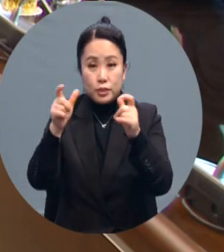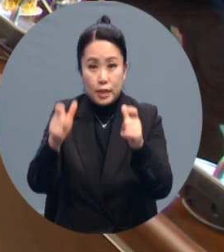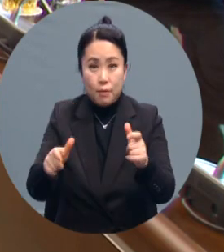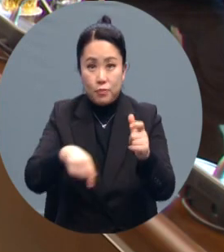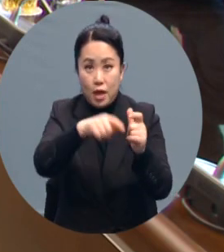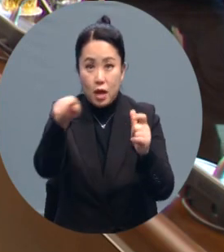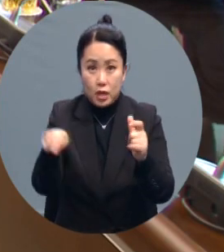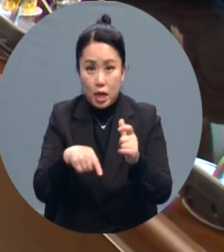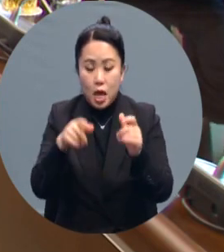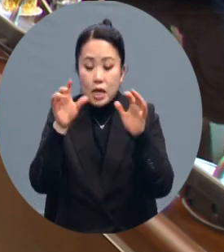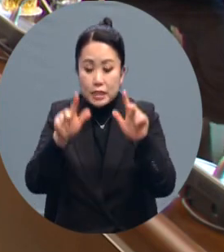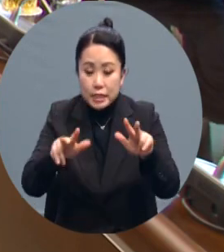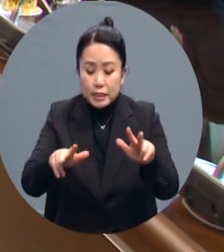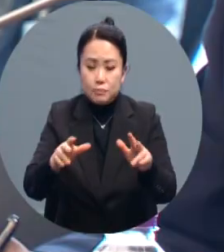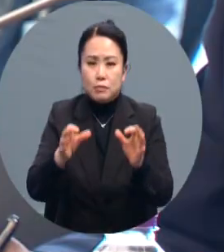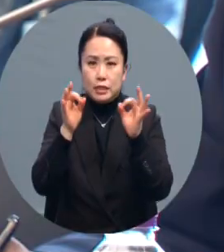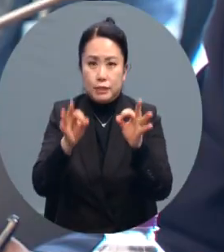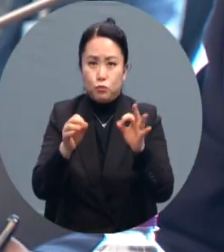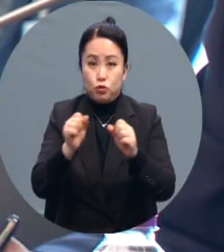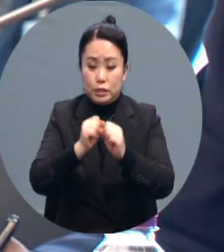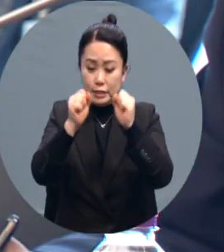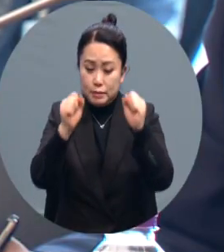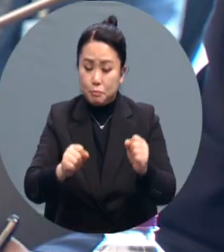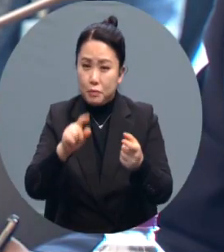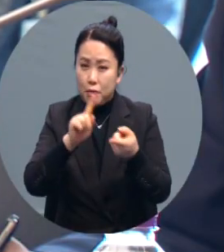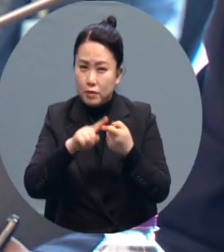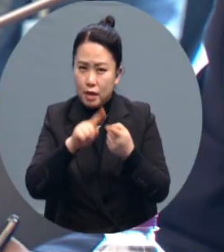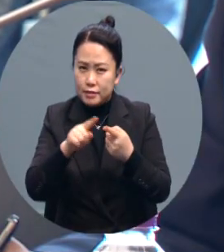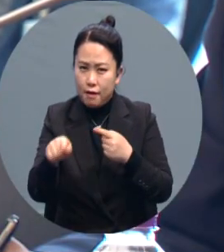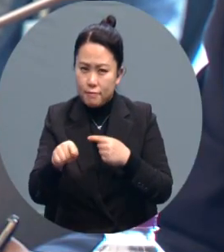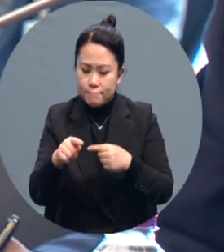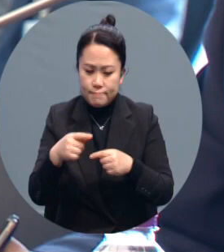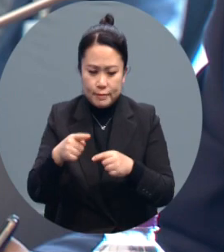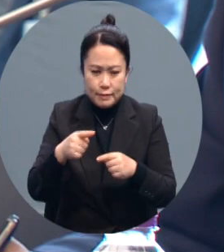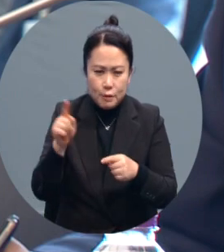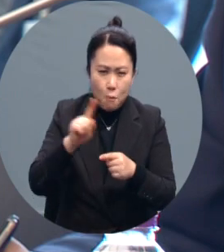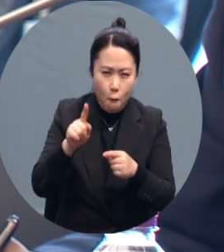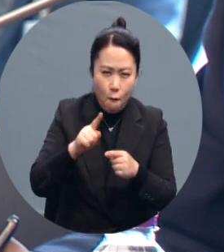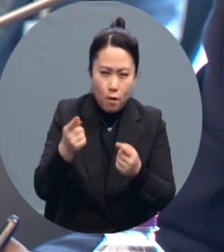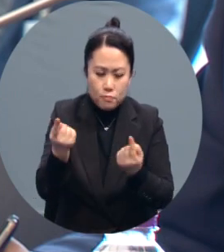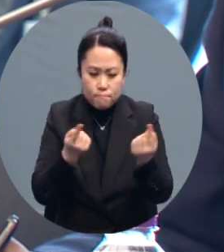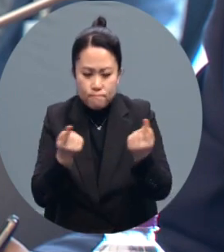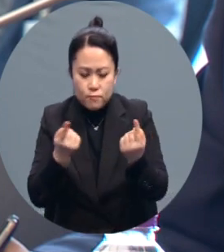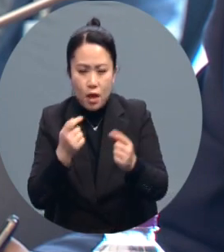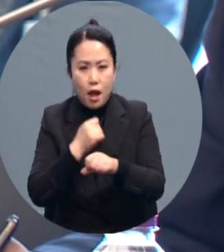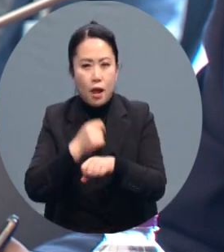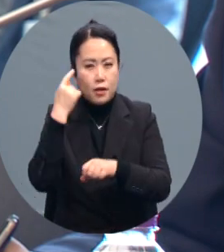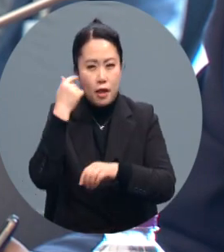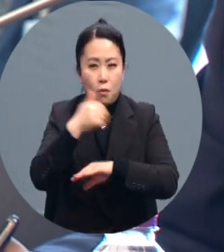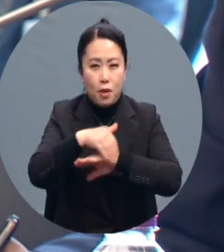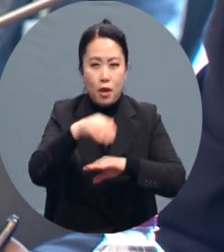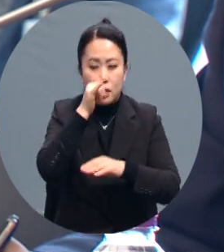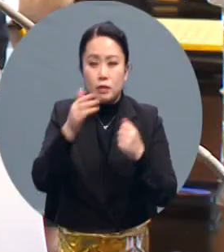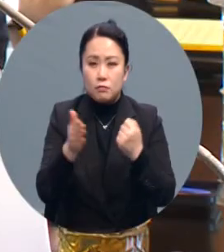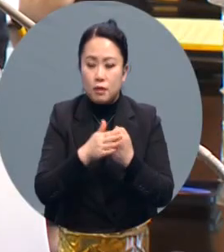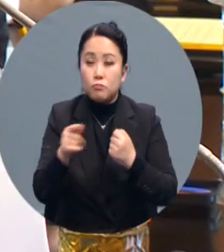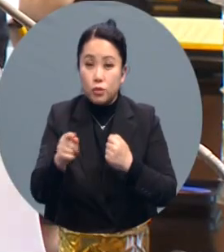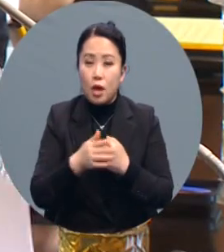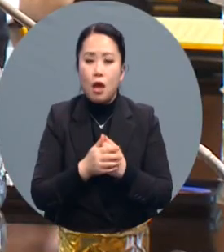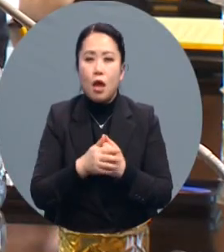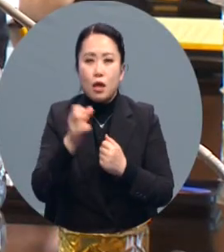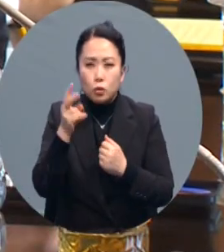현재의 금융시스템에 대해 칼을 빼들고 있기 때문입니다. 금융그룹 지배구조와 대표 선임에 대한 문제제기,